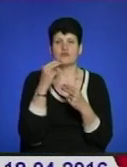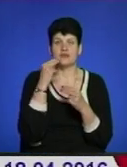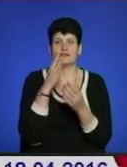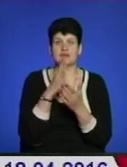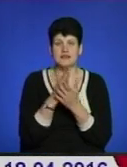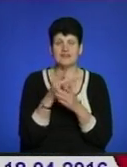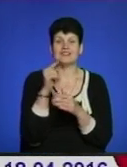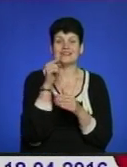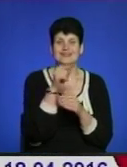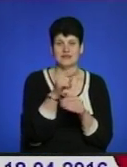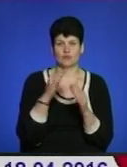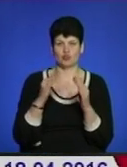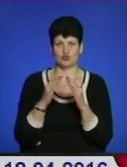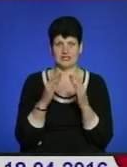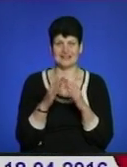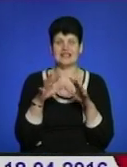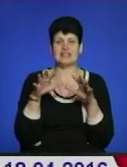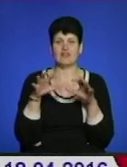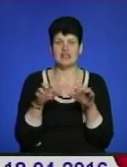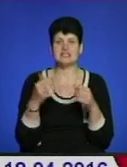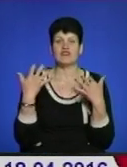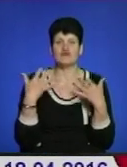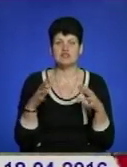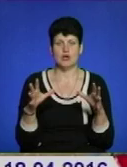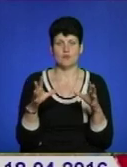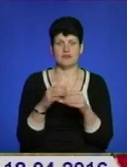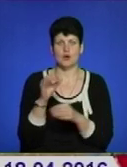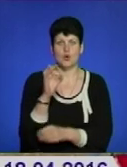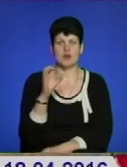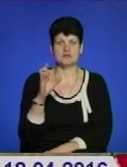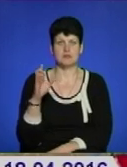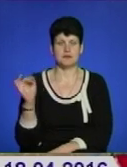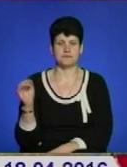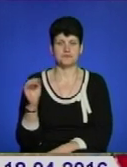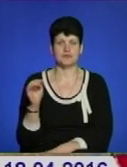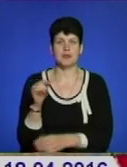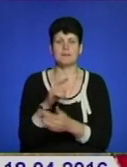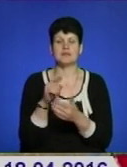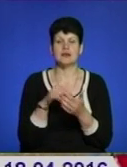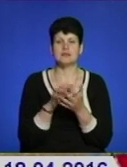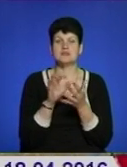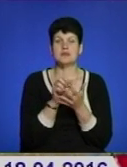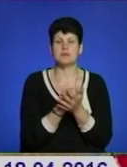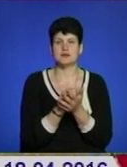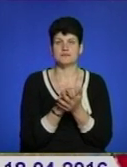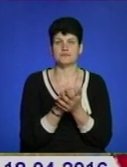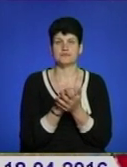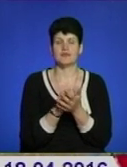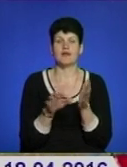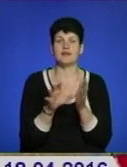відбувається саме в тих будинках, де власники уже об'єднались в ОСББ. Займатися питаннями, скажімо